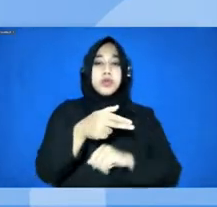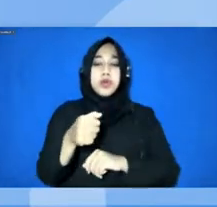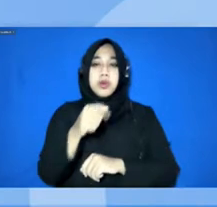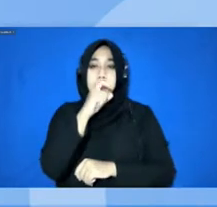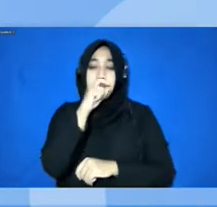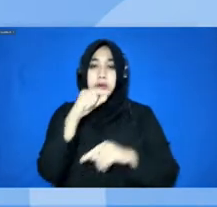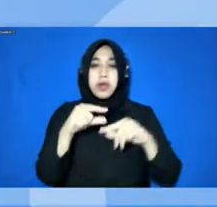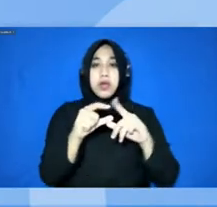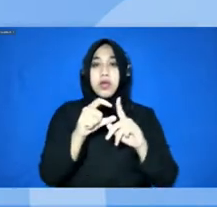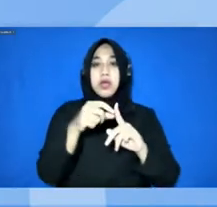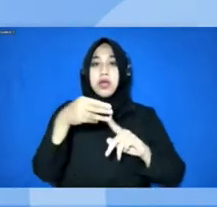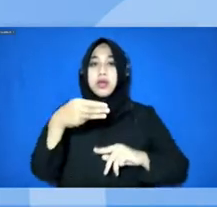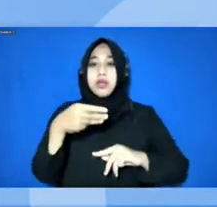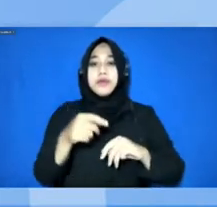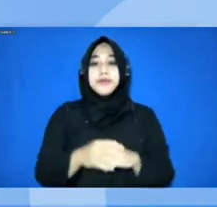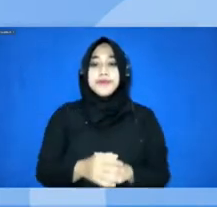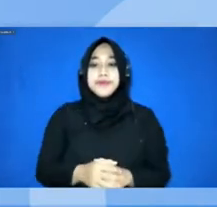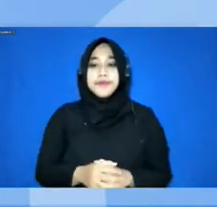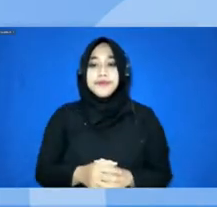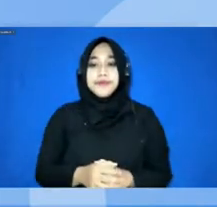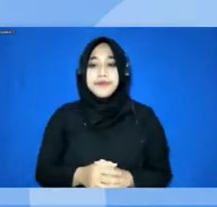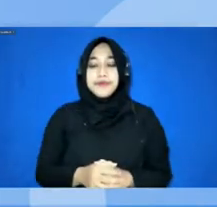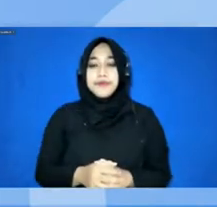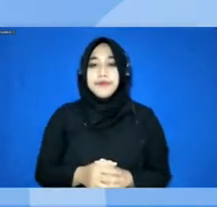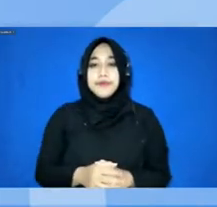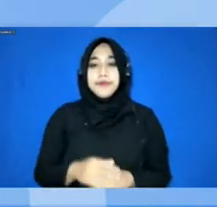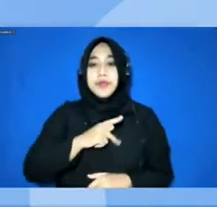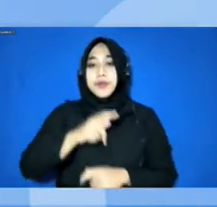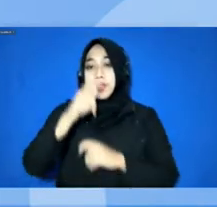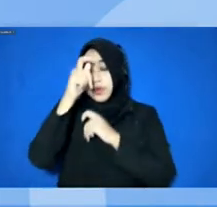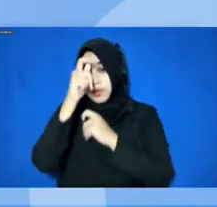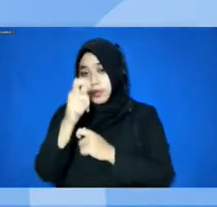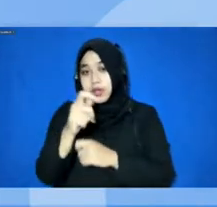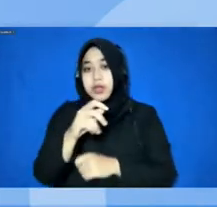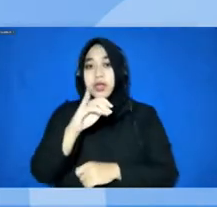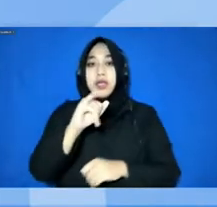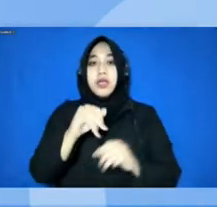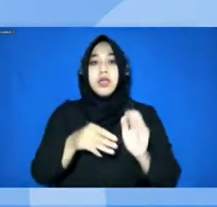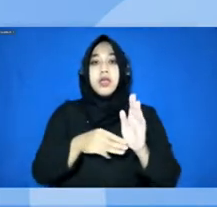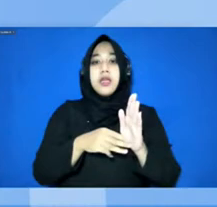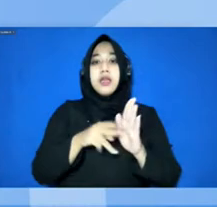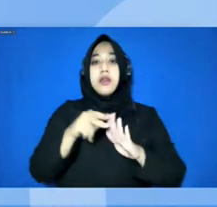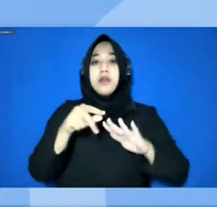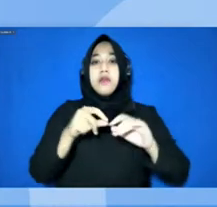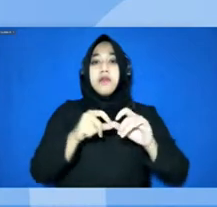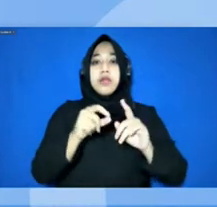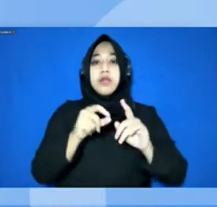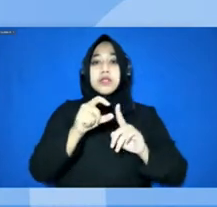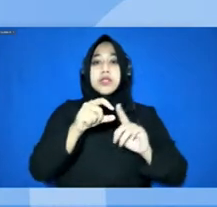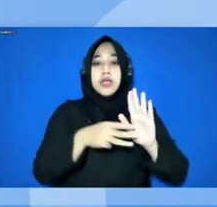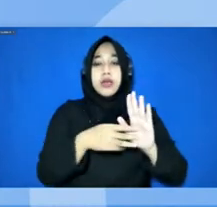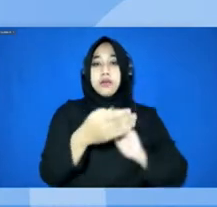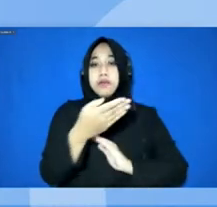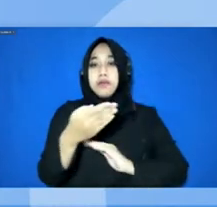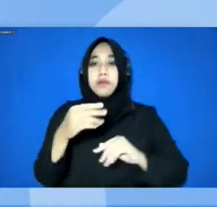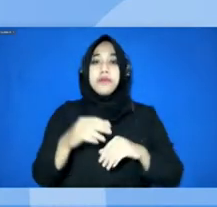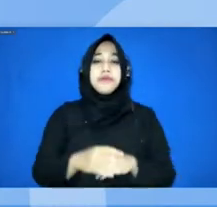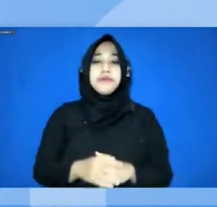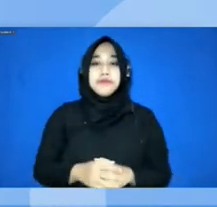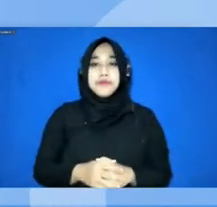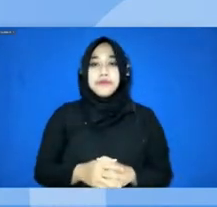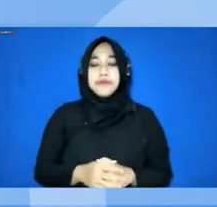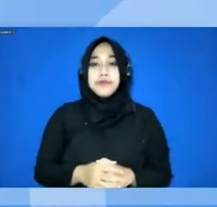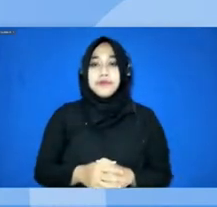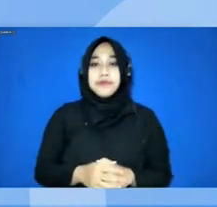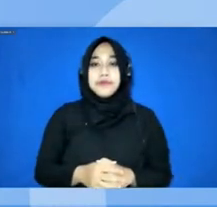Sukadis, yang juga kami hormati dari InvestDM, ada Bapak Andrew Duncan. Kemudian